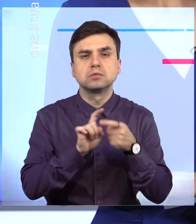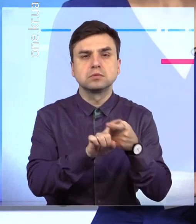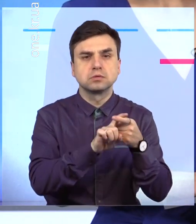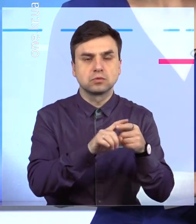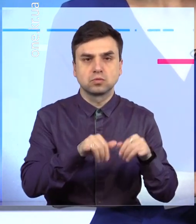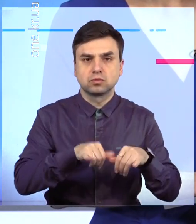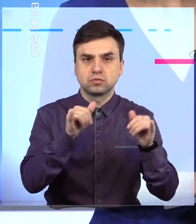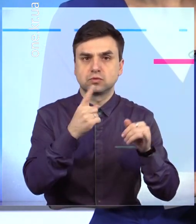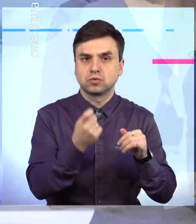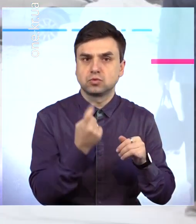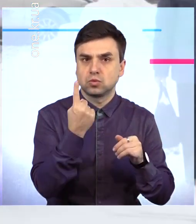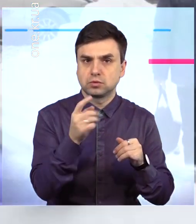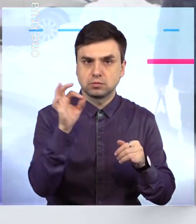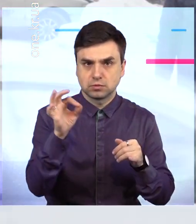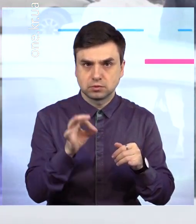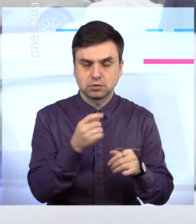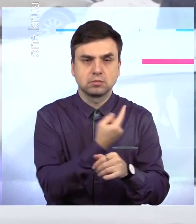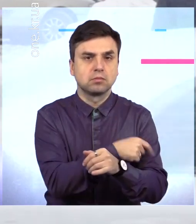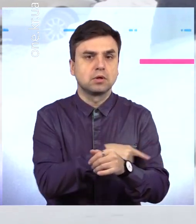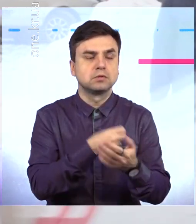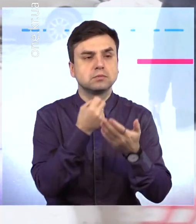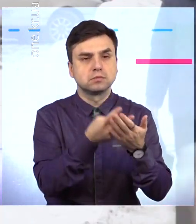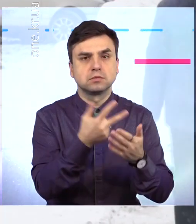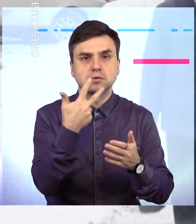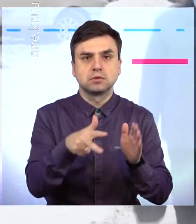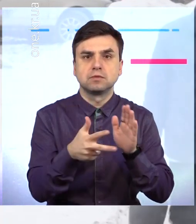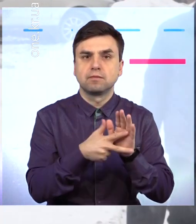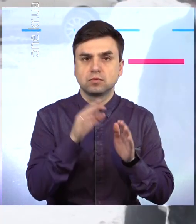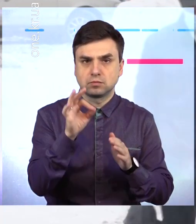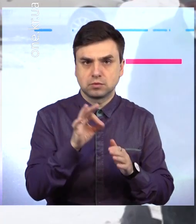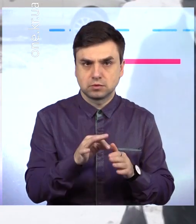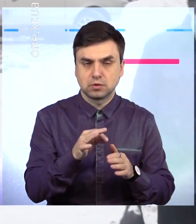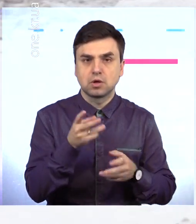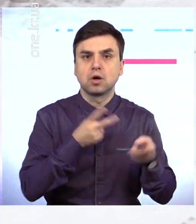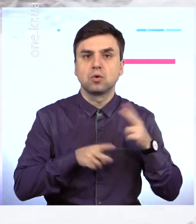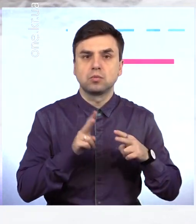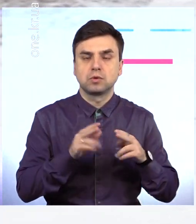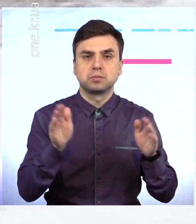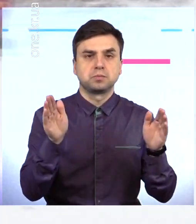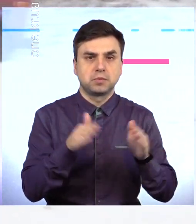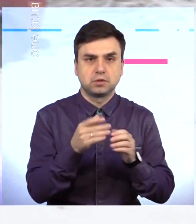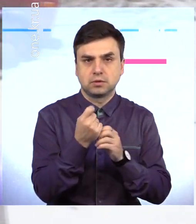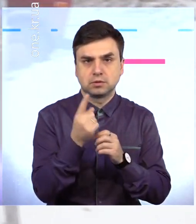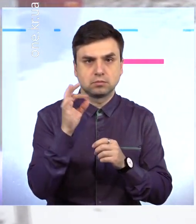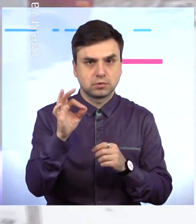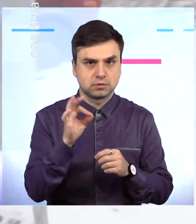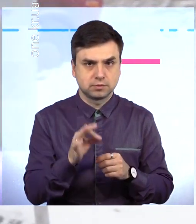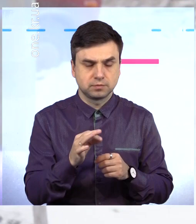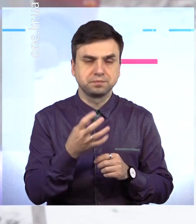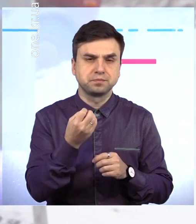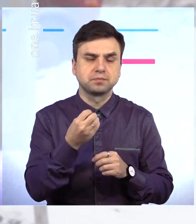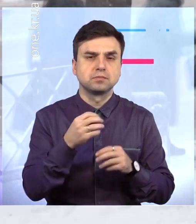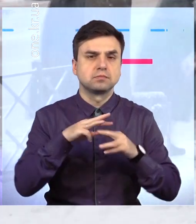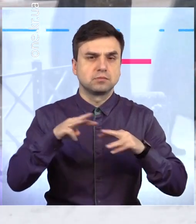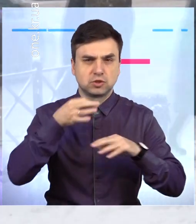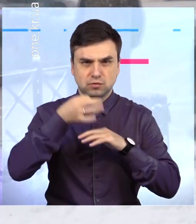101%, госпіталізації – на 38%. Водночас кількість летальних випадків зменшилася на 11%. Також, за